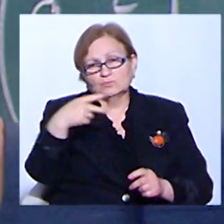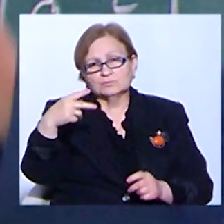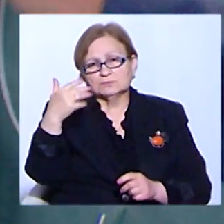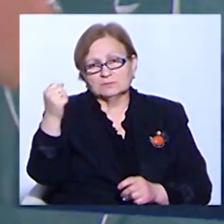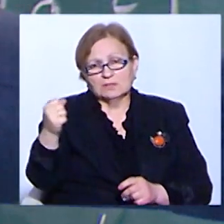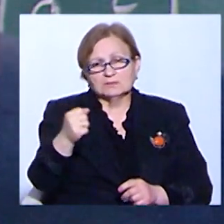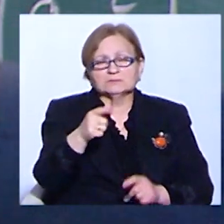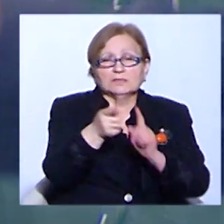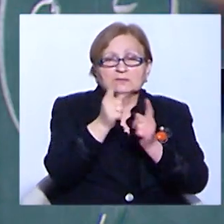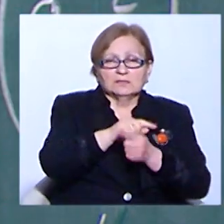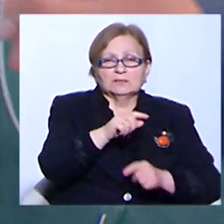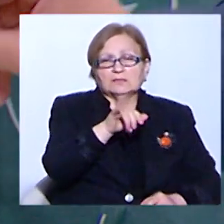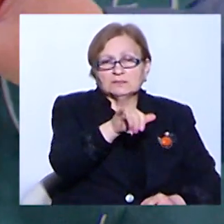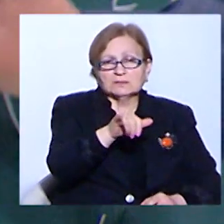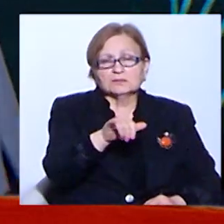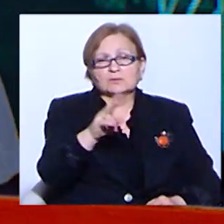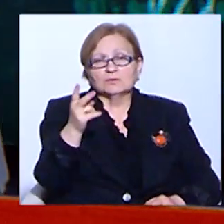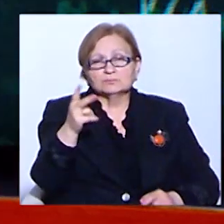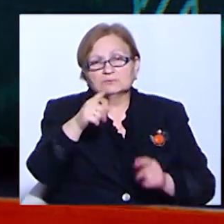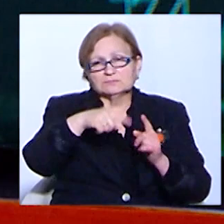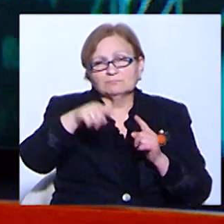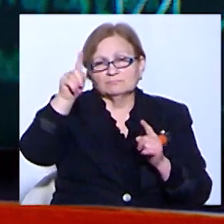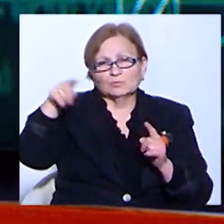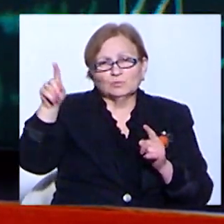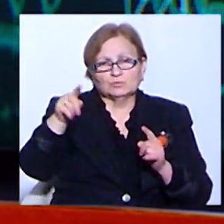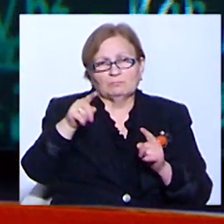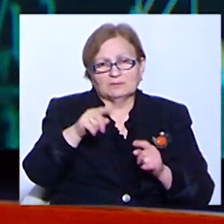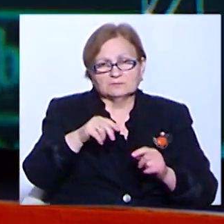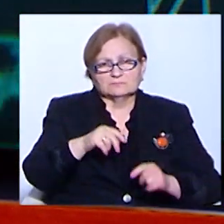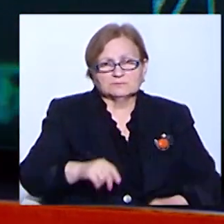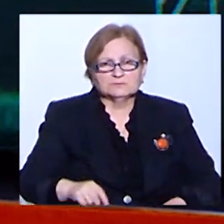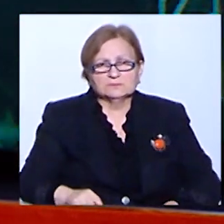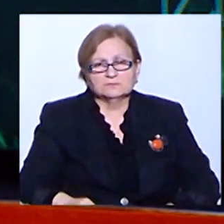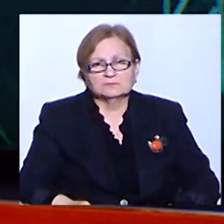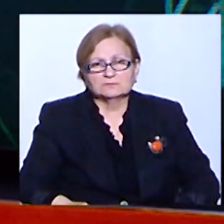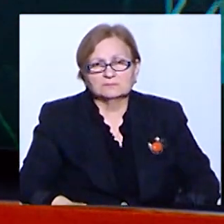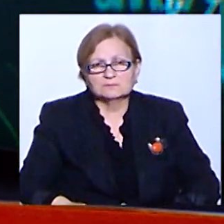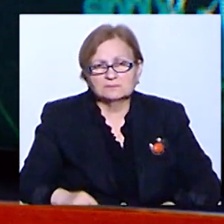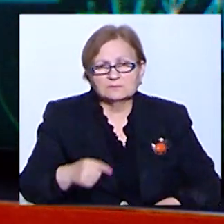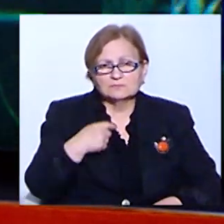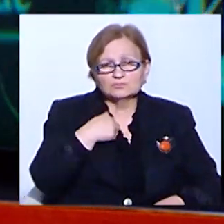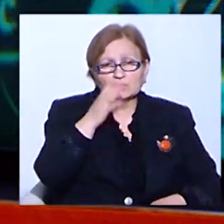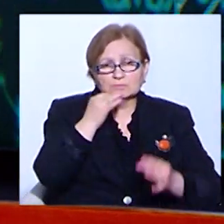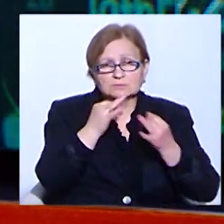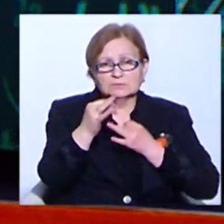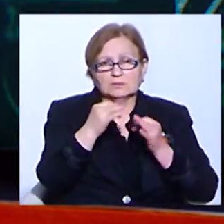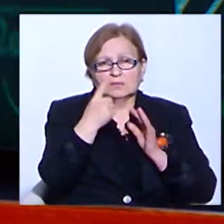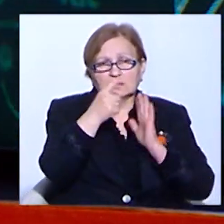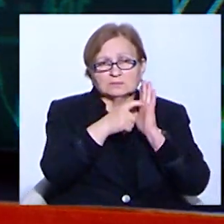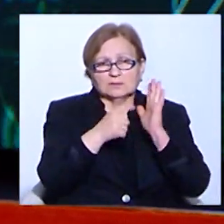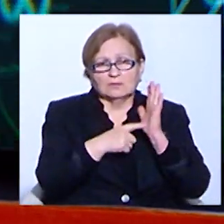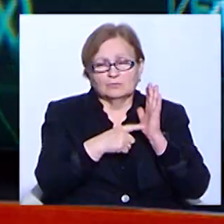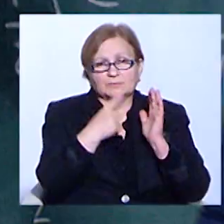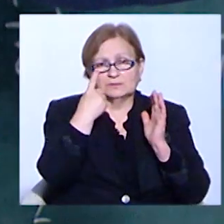უდრის a-დან კუბურ ფესვს. ანუ ჩვენ ხვდებით, რომ როდესაც ჩვენ საუბრობთ ერთი გაყოფილი რაღაც